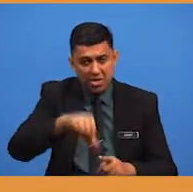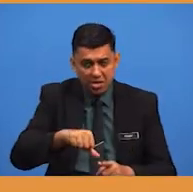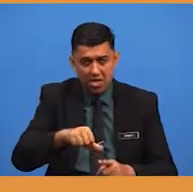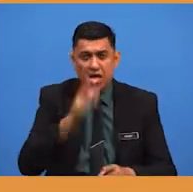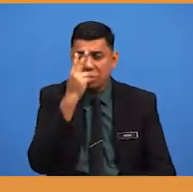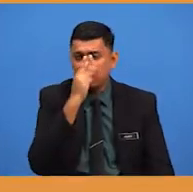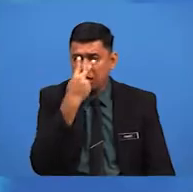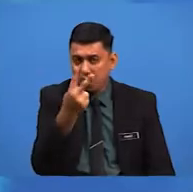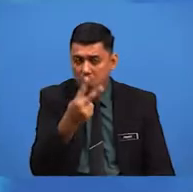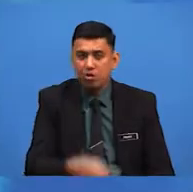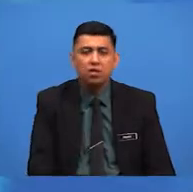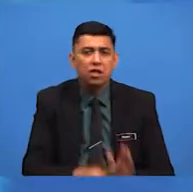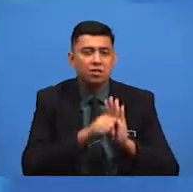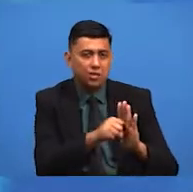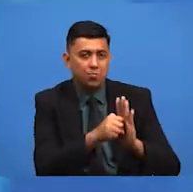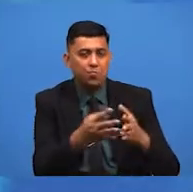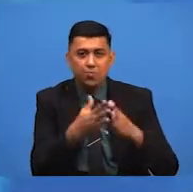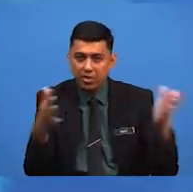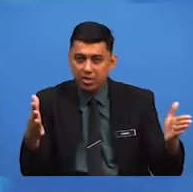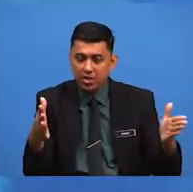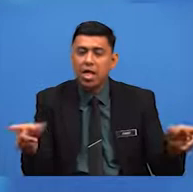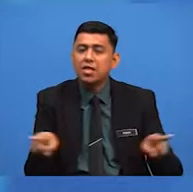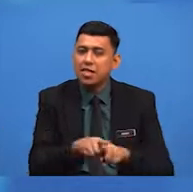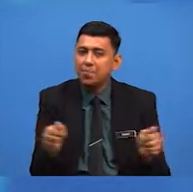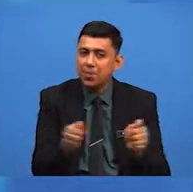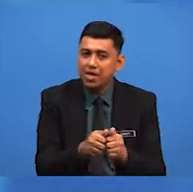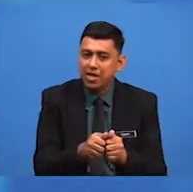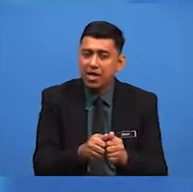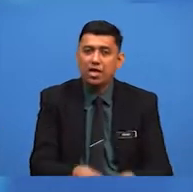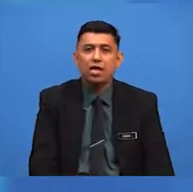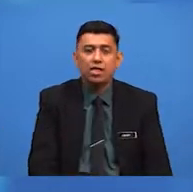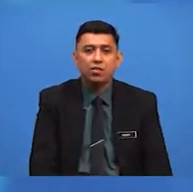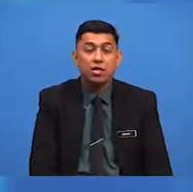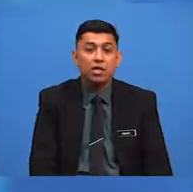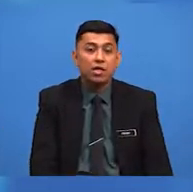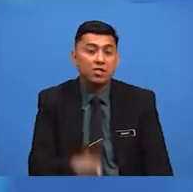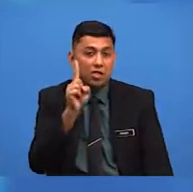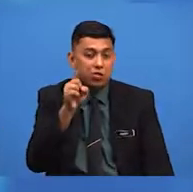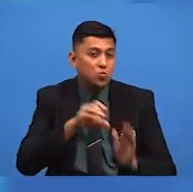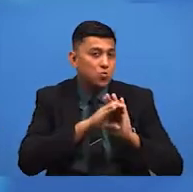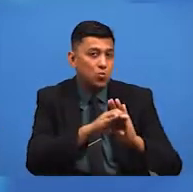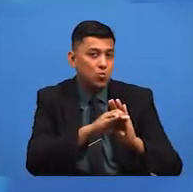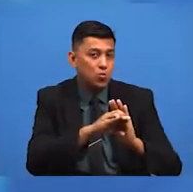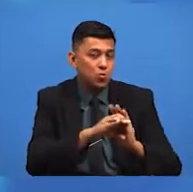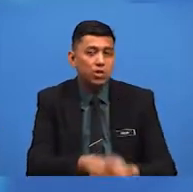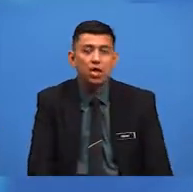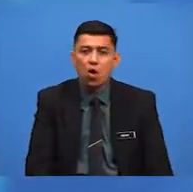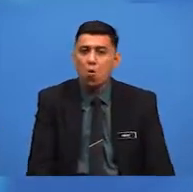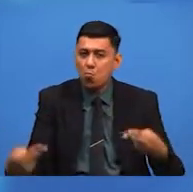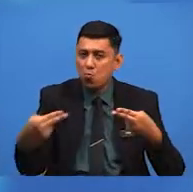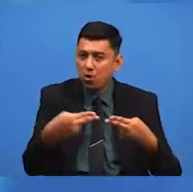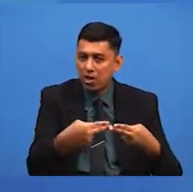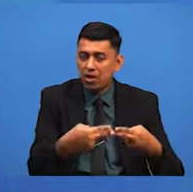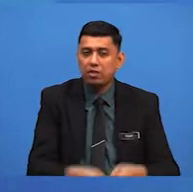dipaparkan. Simbol lebih besar atau sama dengan merupakan salah satu contoh pengendali